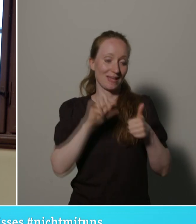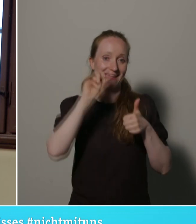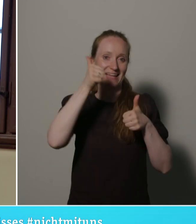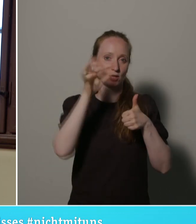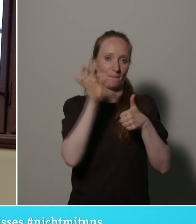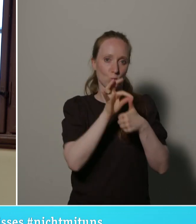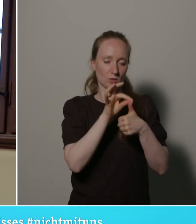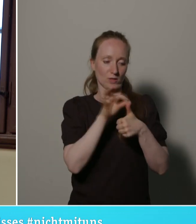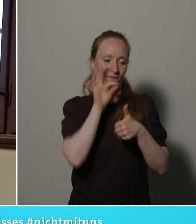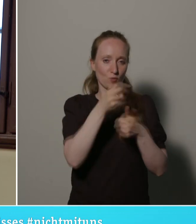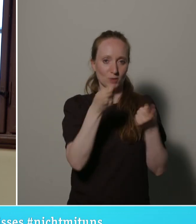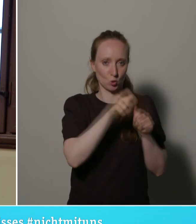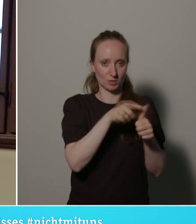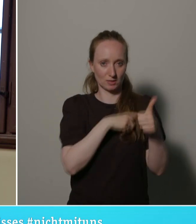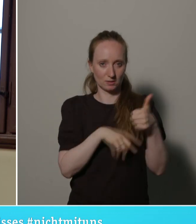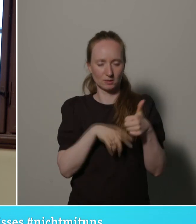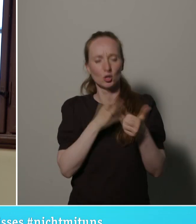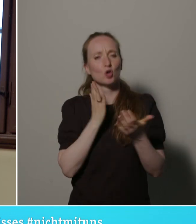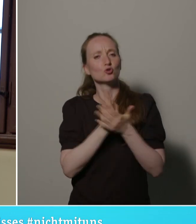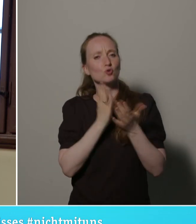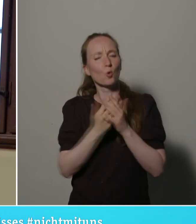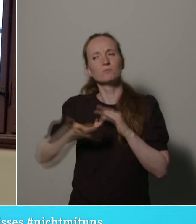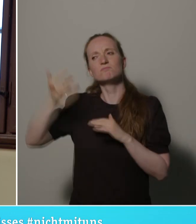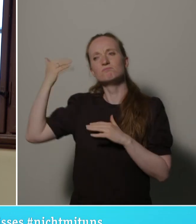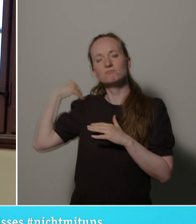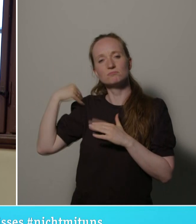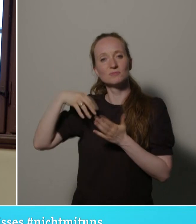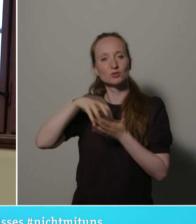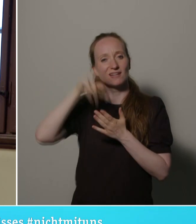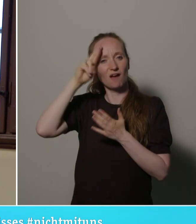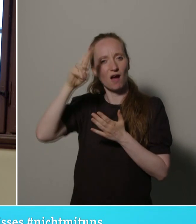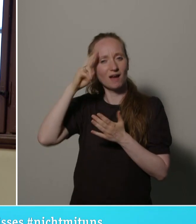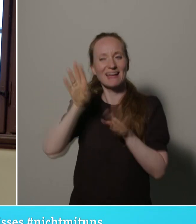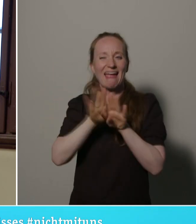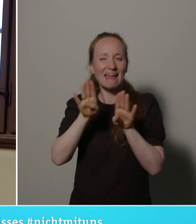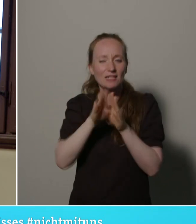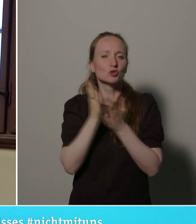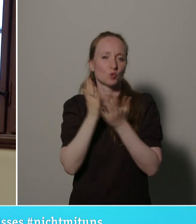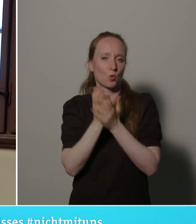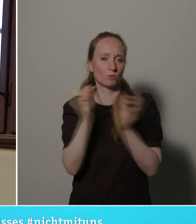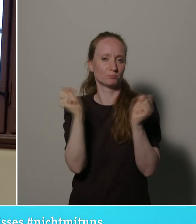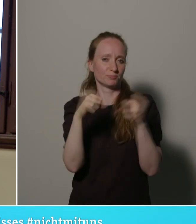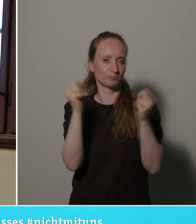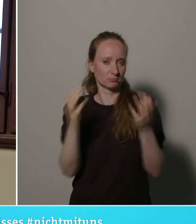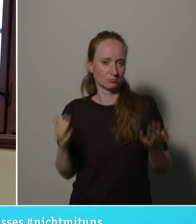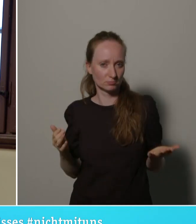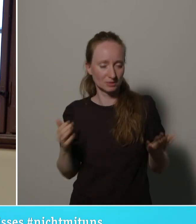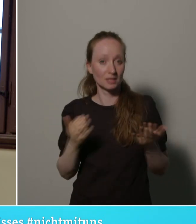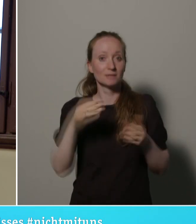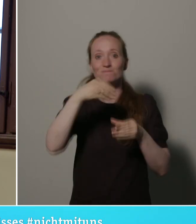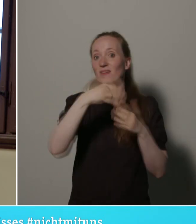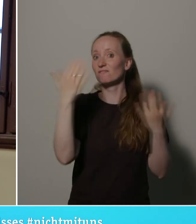ist etwas, was wir in ähnlicher Form auch schon hier im Stadtrat bereits einmal beschlossen haben, nämlich, dass